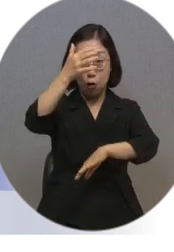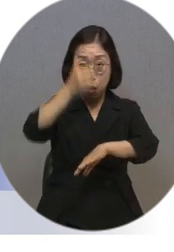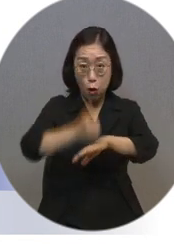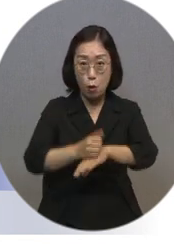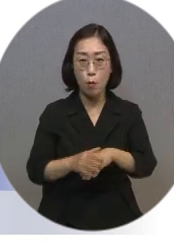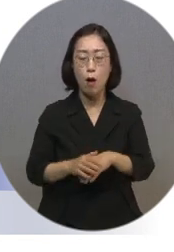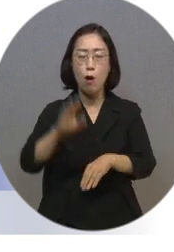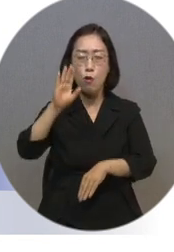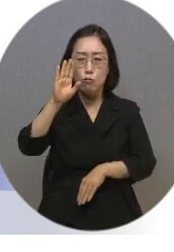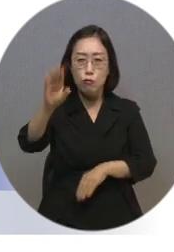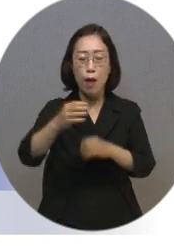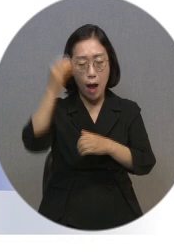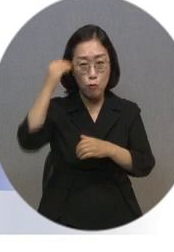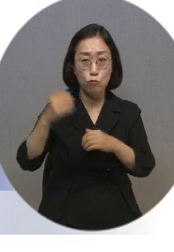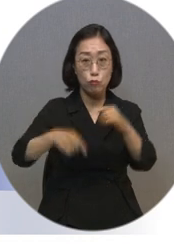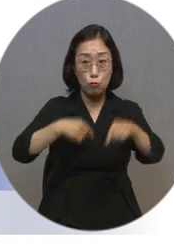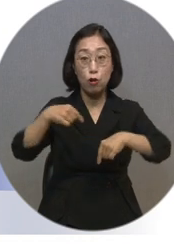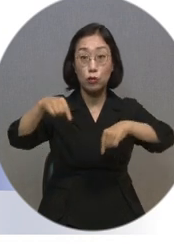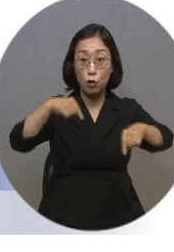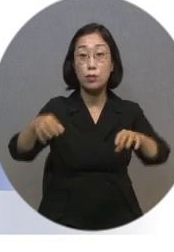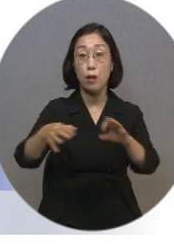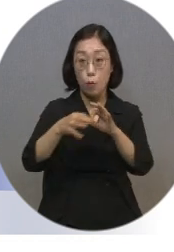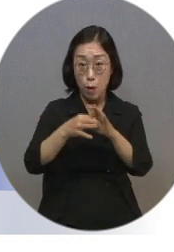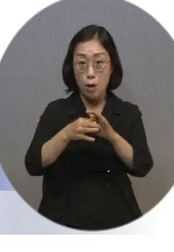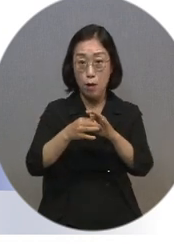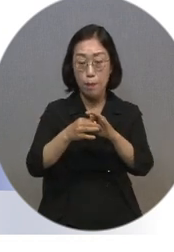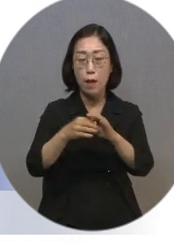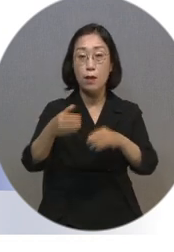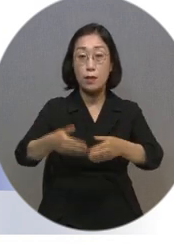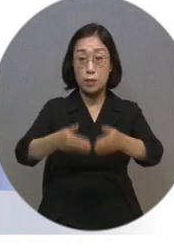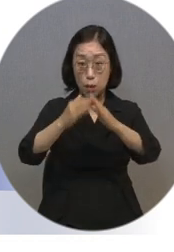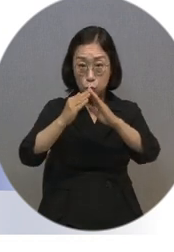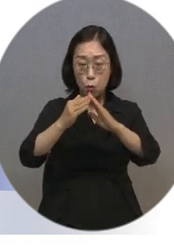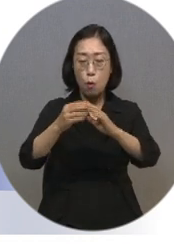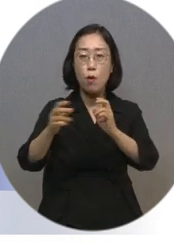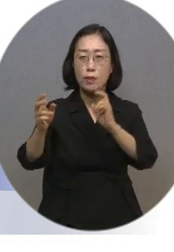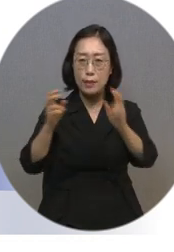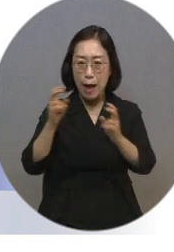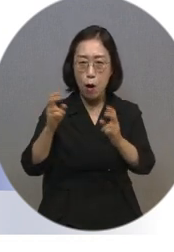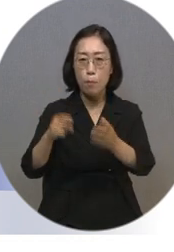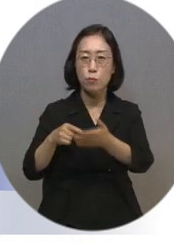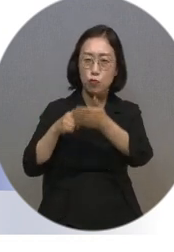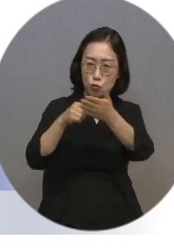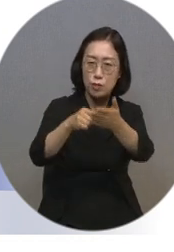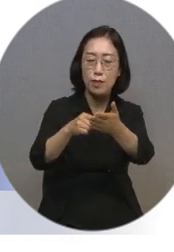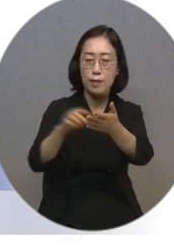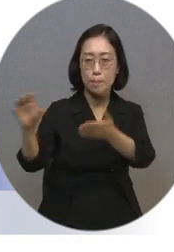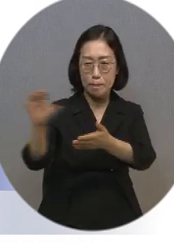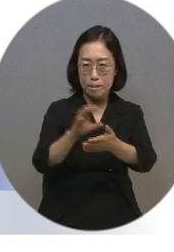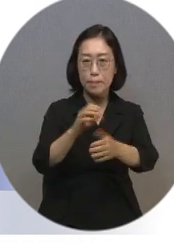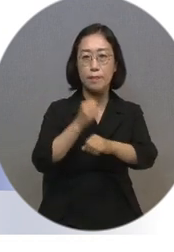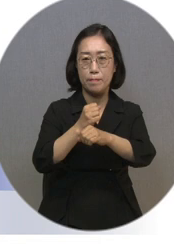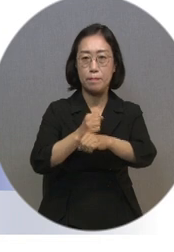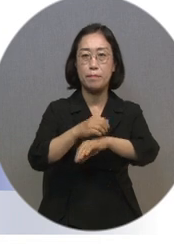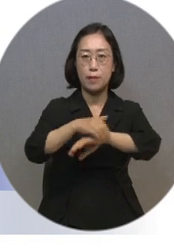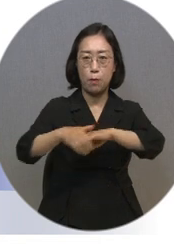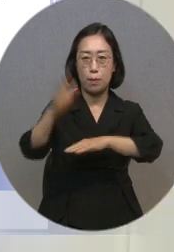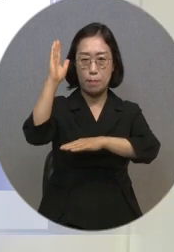결과는 이후 한국수어 정책을 수립하고 사업을 추진하는 데 활용할 것이라고 말했습니다.